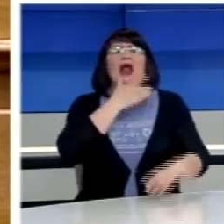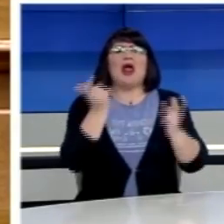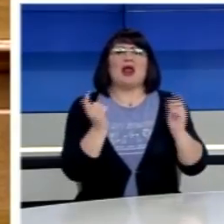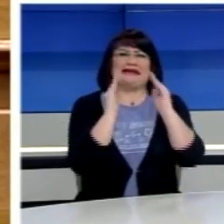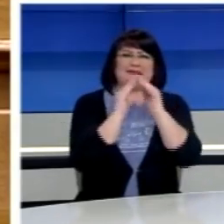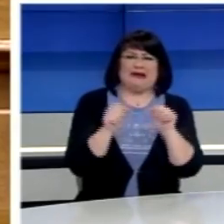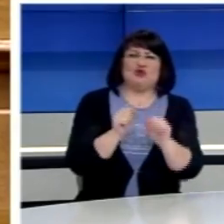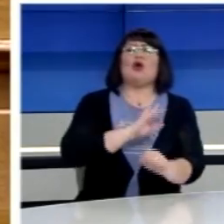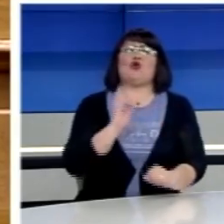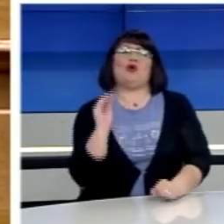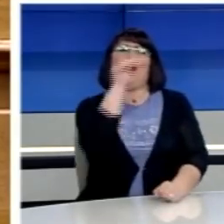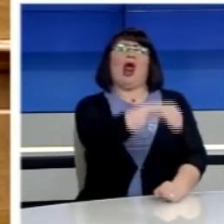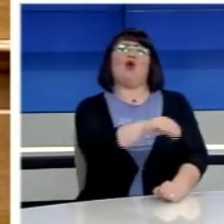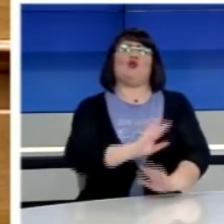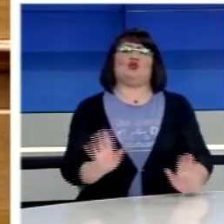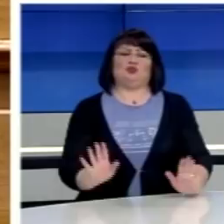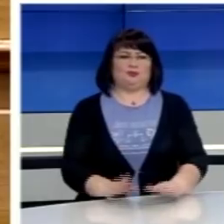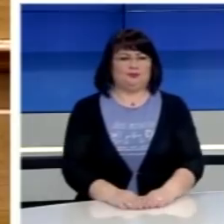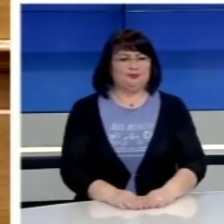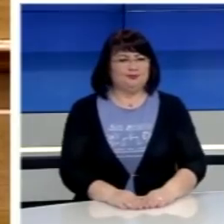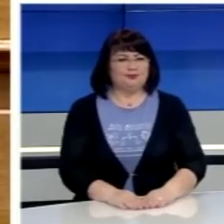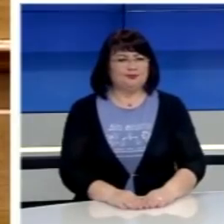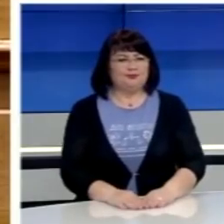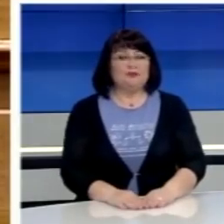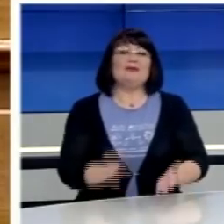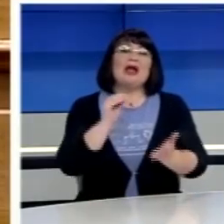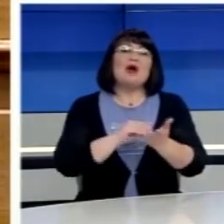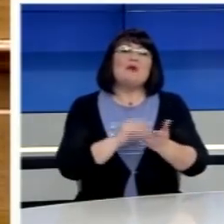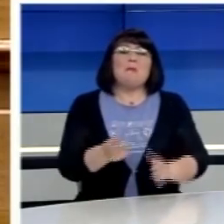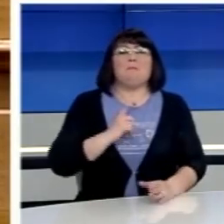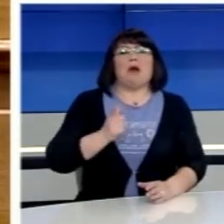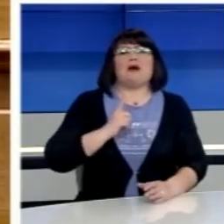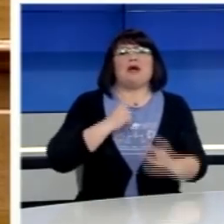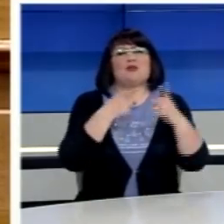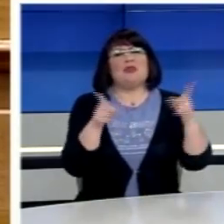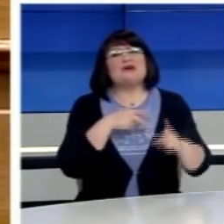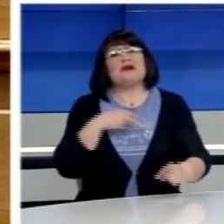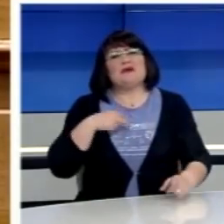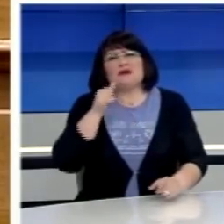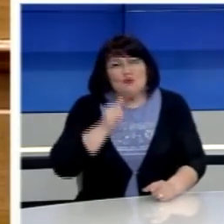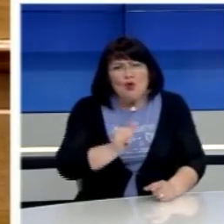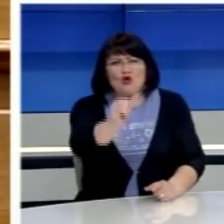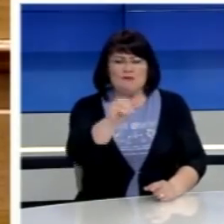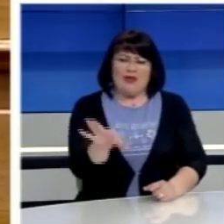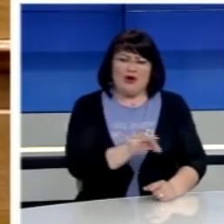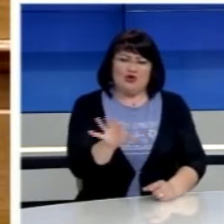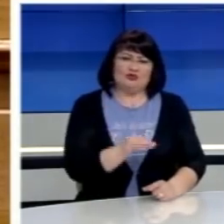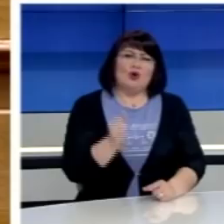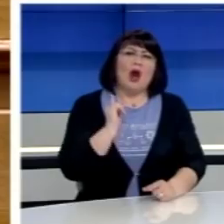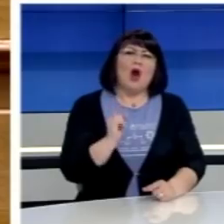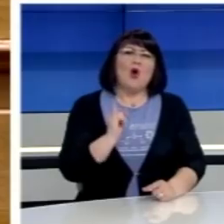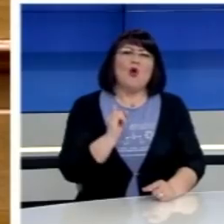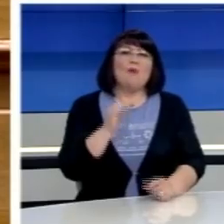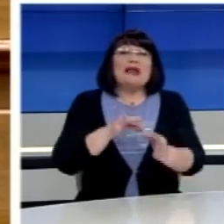τόπου κατοικίας τους. Για το ότι ακόμα περιμένουμε μόνιμους διορισμούς εκπαιδευτικών στα σχολεία και πώς θα ξεκινήσουν